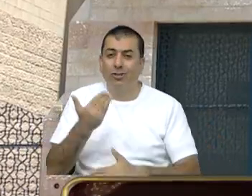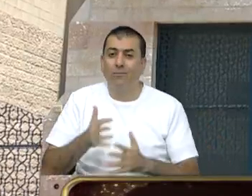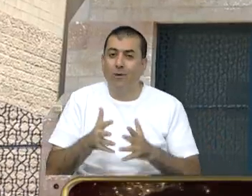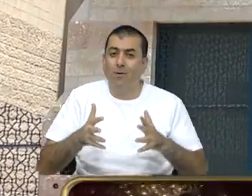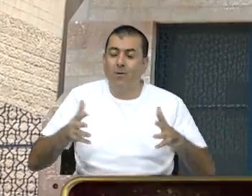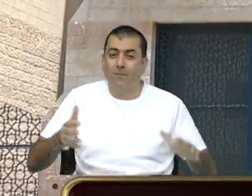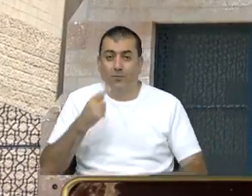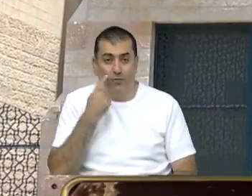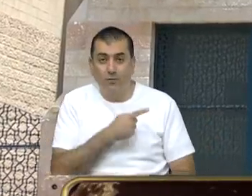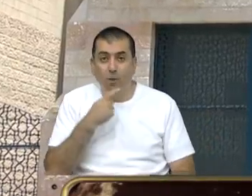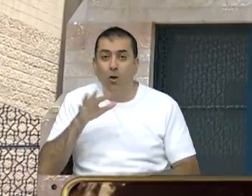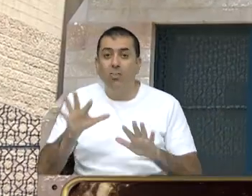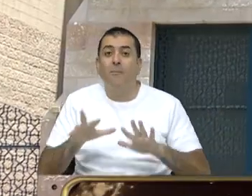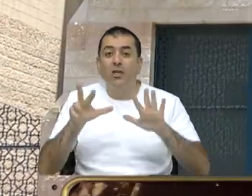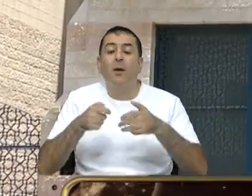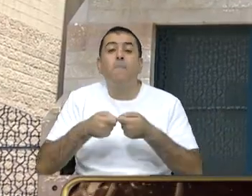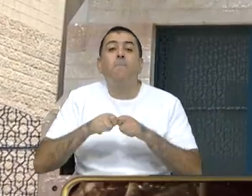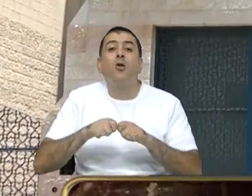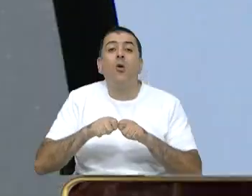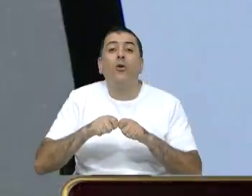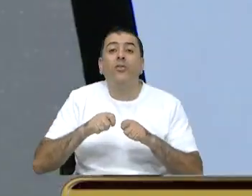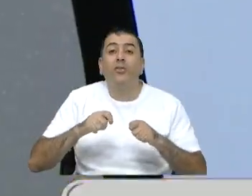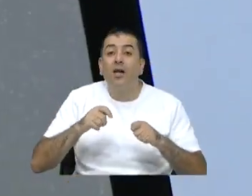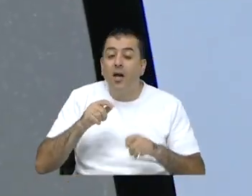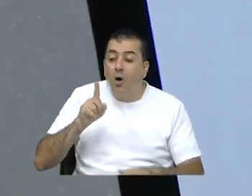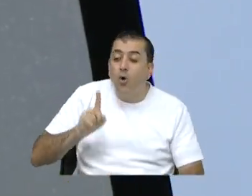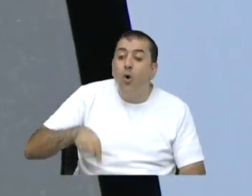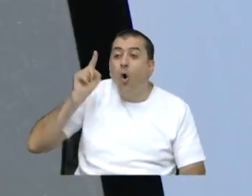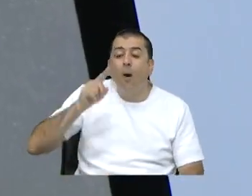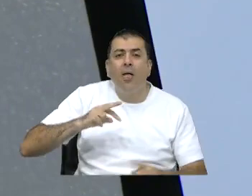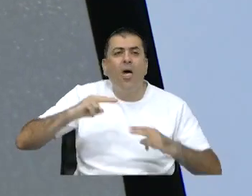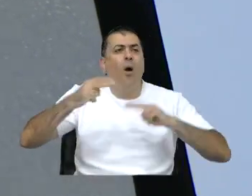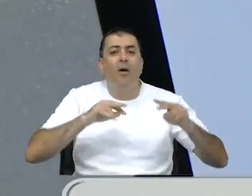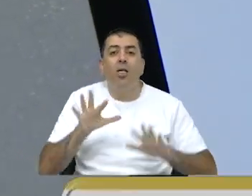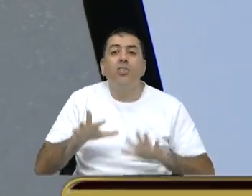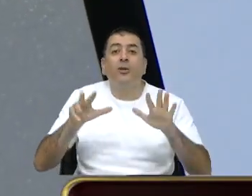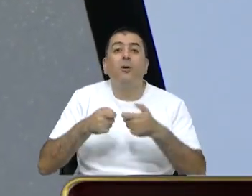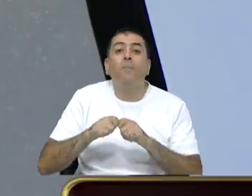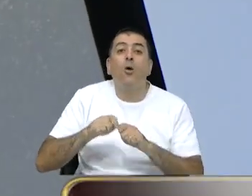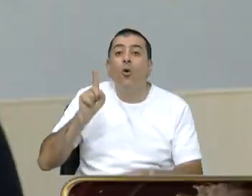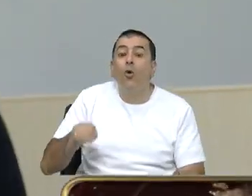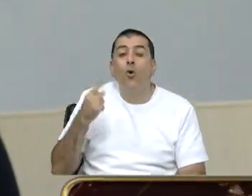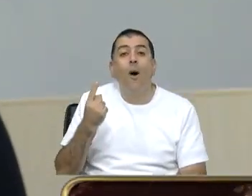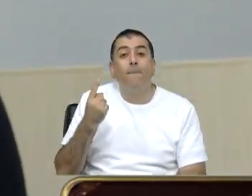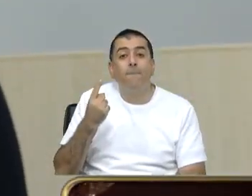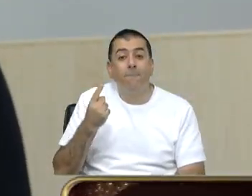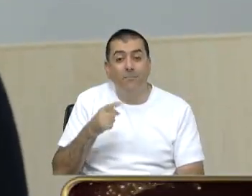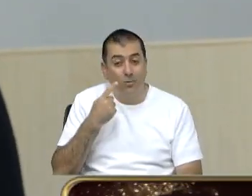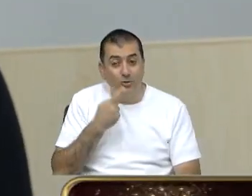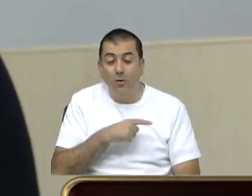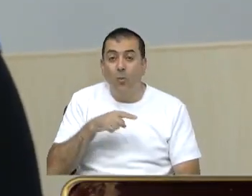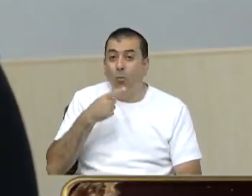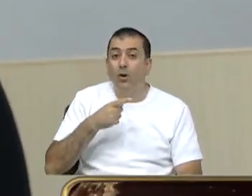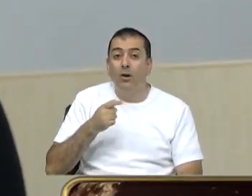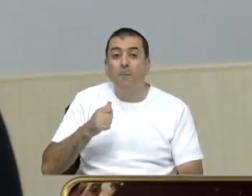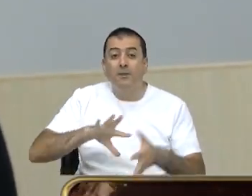اكثر من 18 مليون عمليه دفع الكتروني في الاردن للعام 2022 وبقيمه